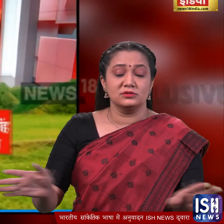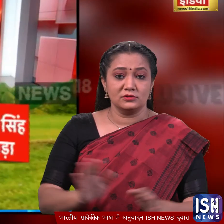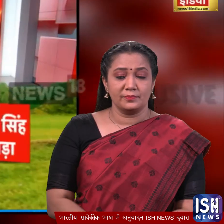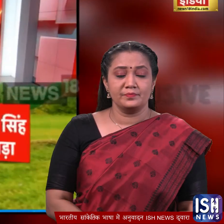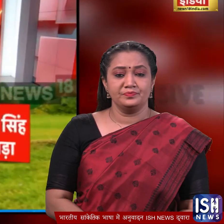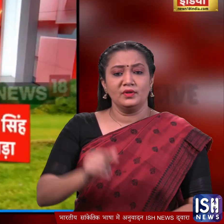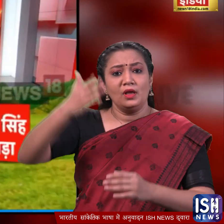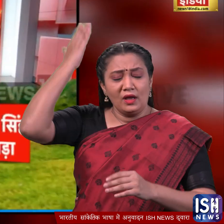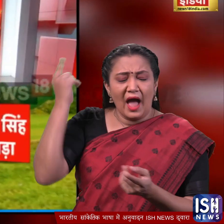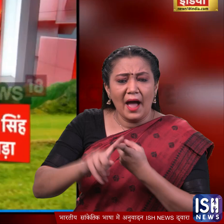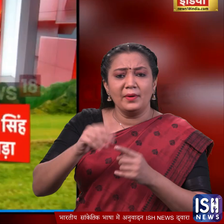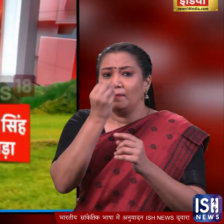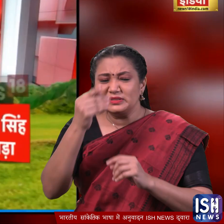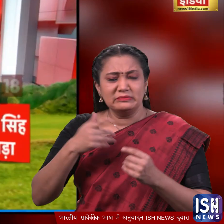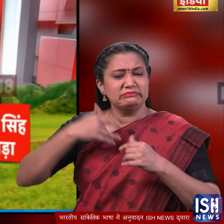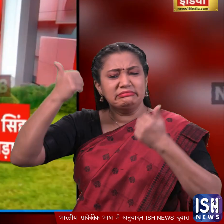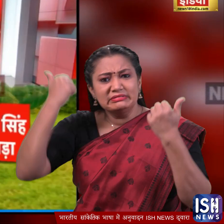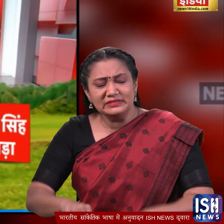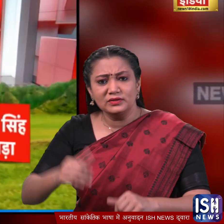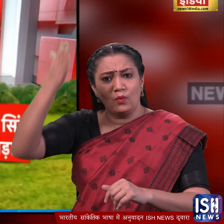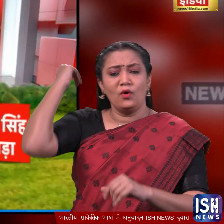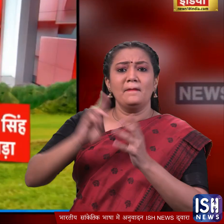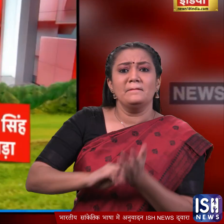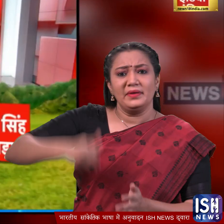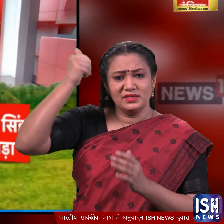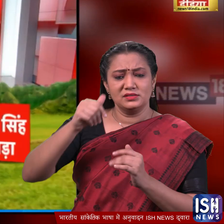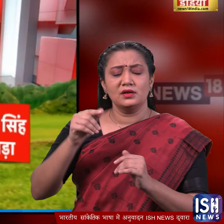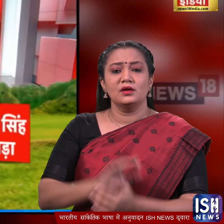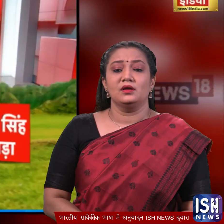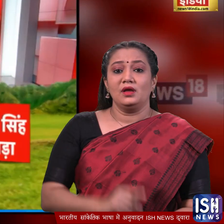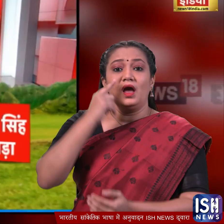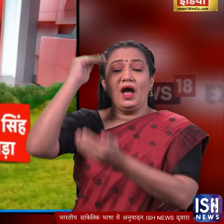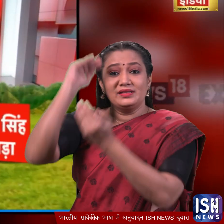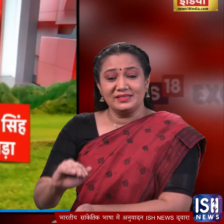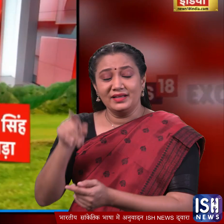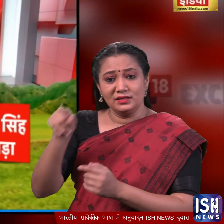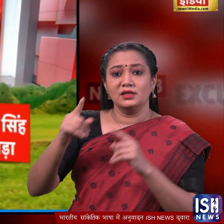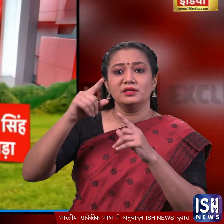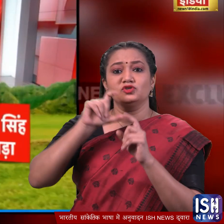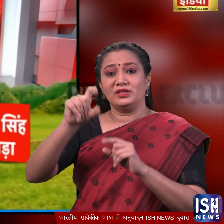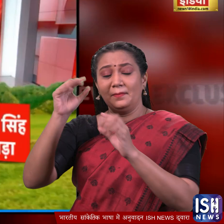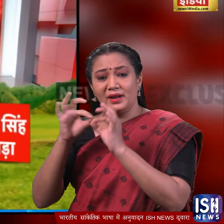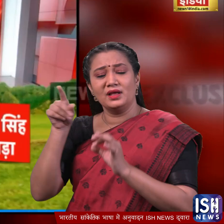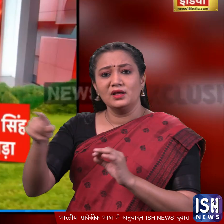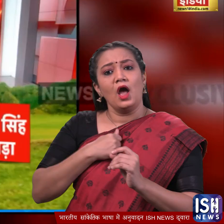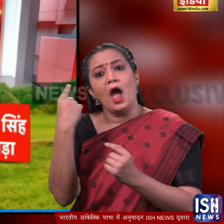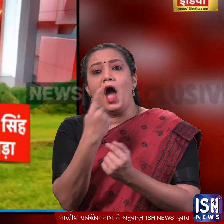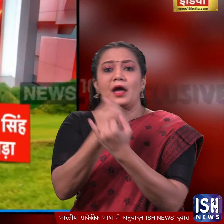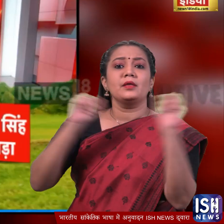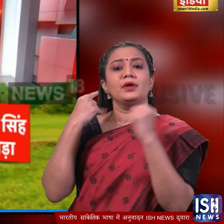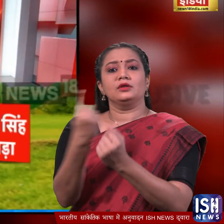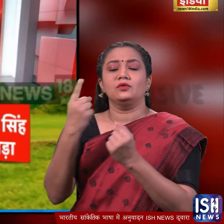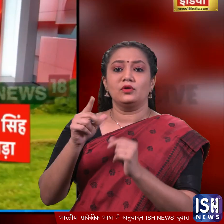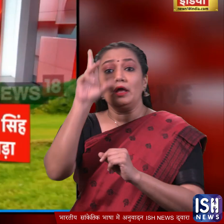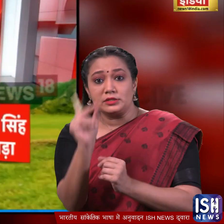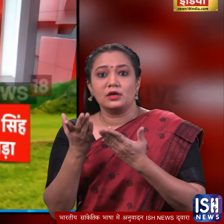सीट पर टिकट कटने से खफा बीजेपी के पूर्व मंत्री नरेंद्र बरागटा के बेटे चेतन सिंह बरागटा ने निर्दलीय चुनाव लड़ा और